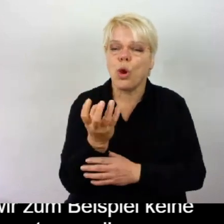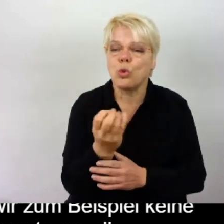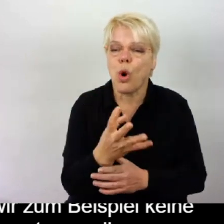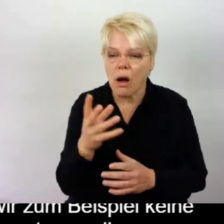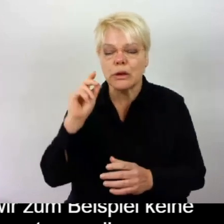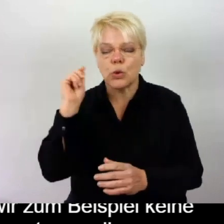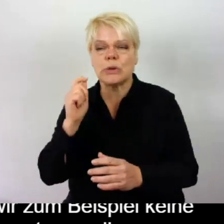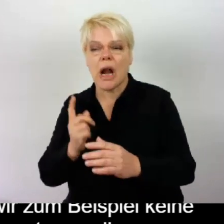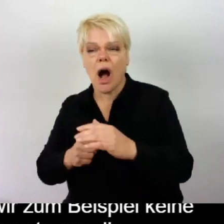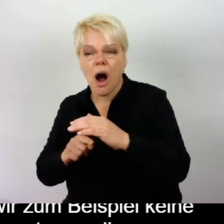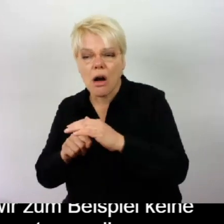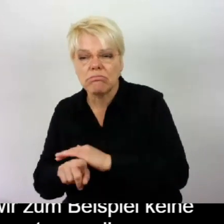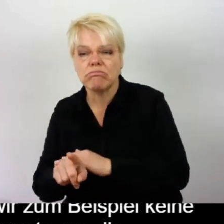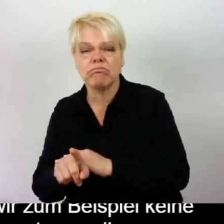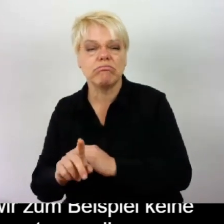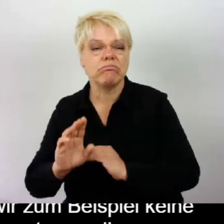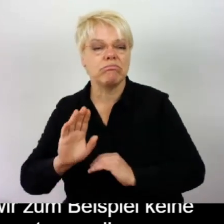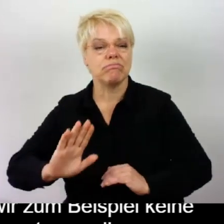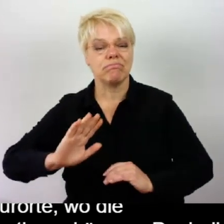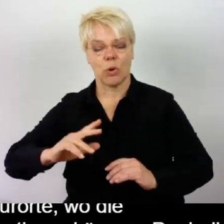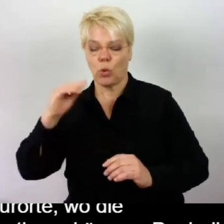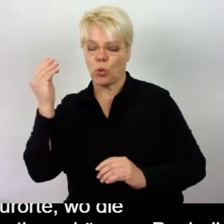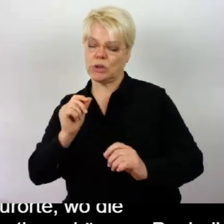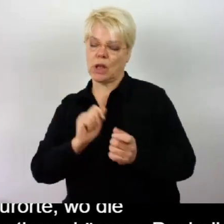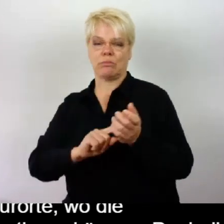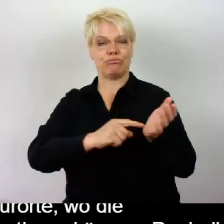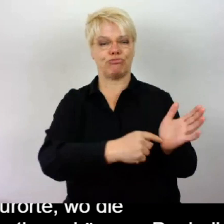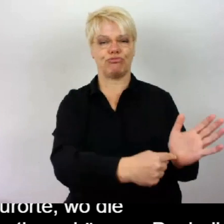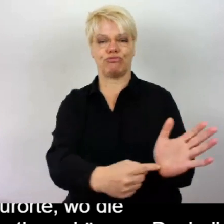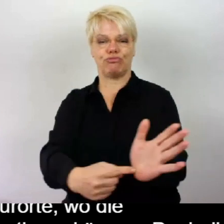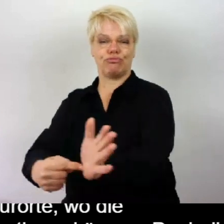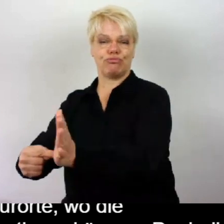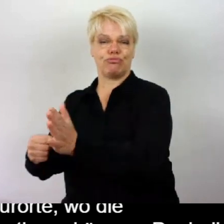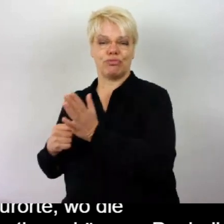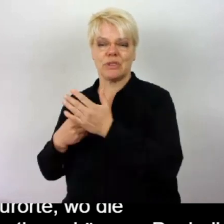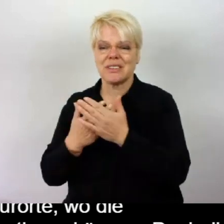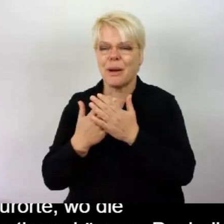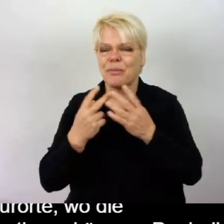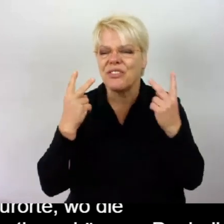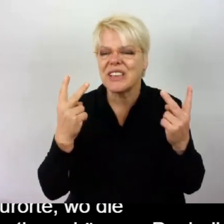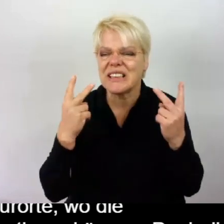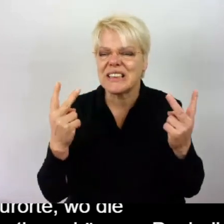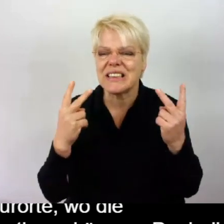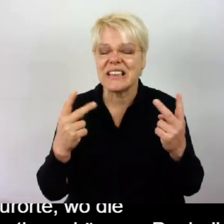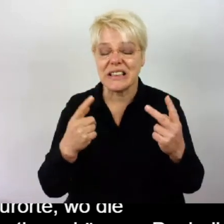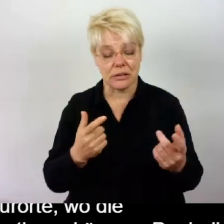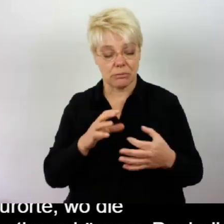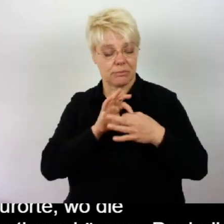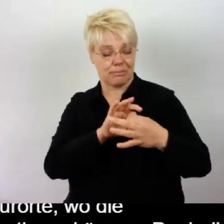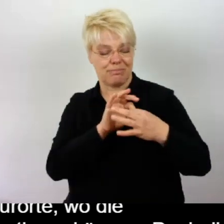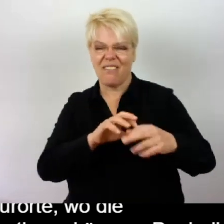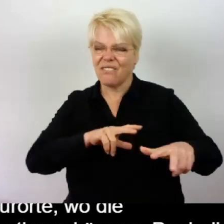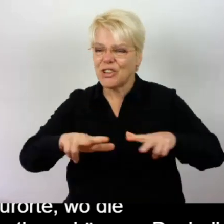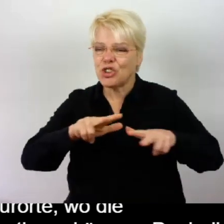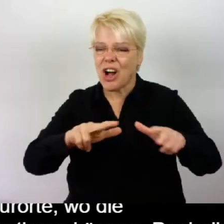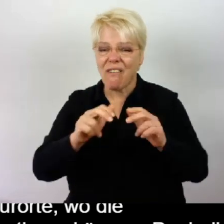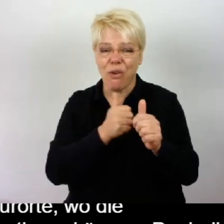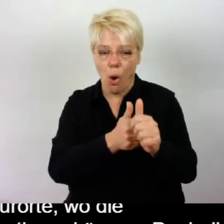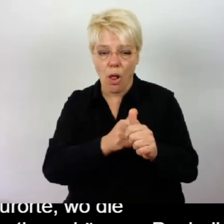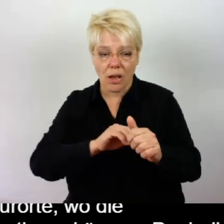dramatische wirtschaftliche Einbußen hatten, weil ja praktisch im Kunst- und Kulturbereich, auch im Veranstaltungsbereich, nichts mehr